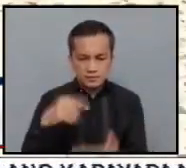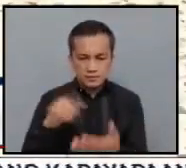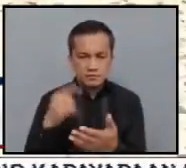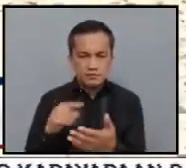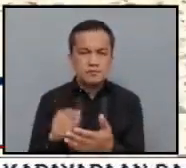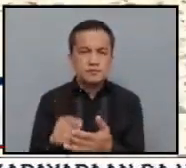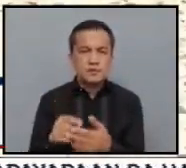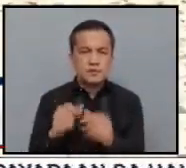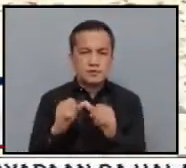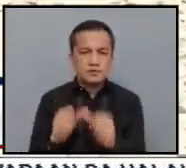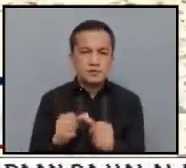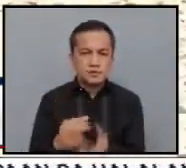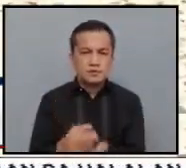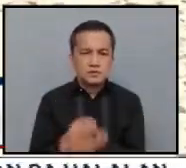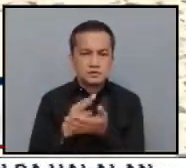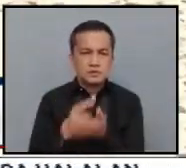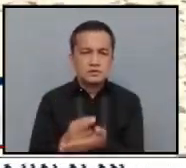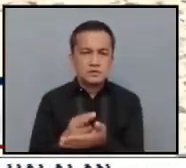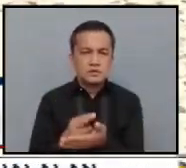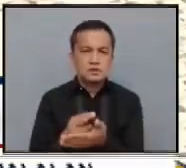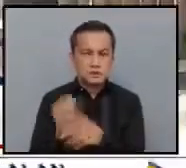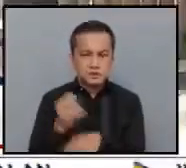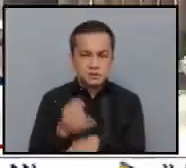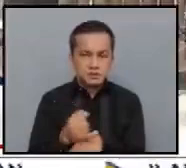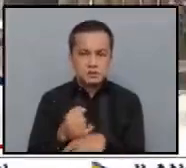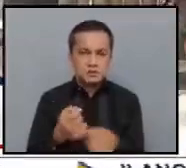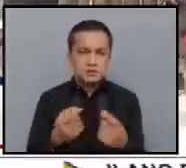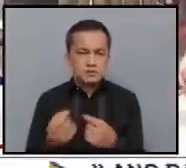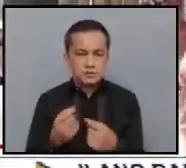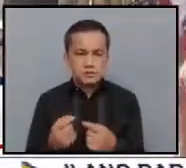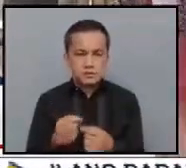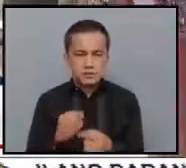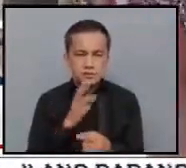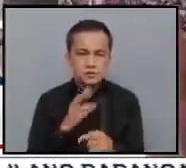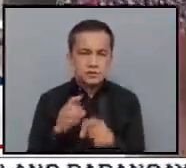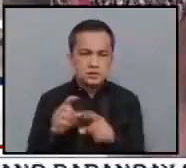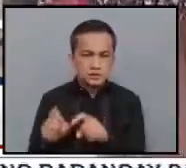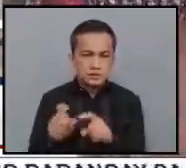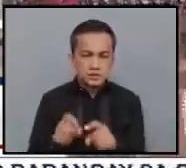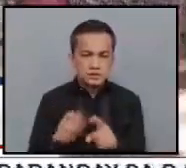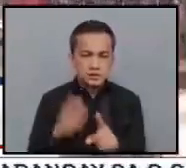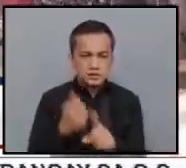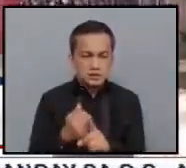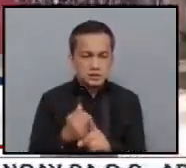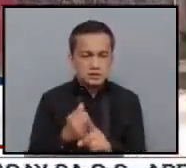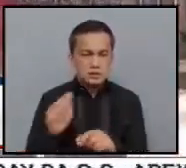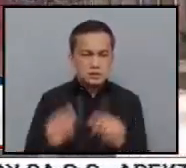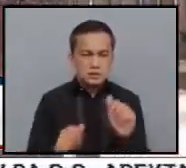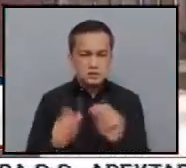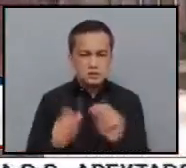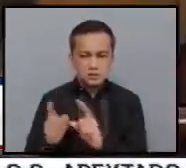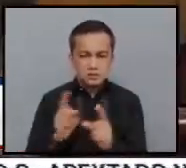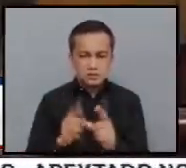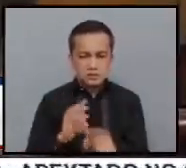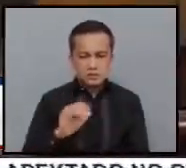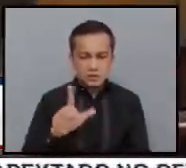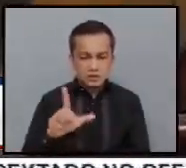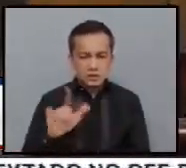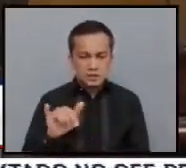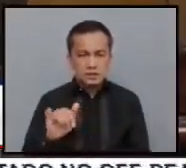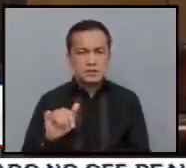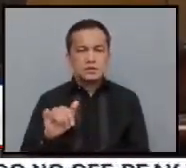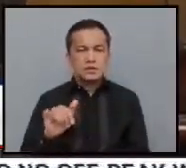ongoing rehabilitation sa isla. Magsasagawa rin ang water testing at impact assessment at kakausapin ang Malay local government. Sa